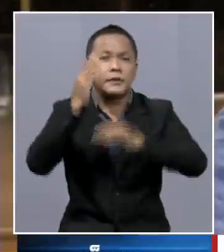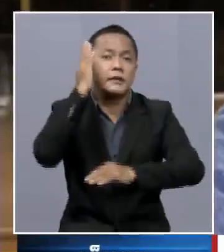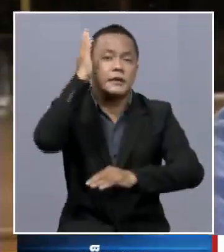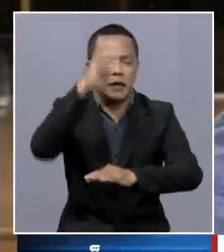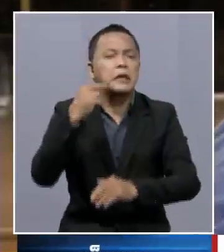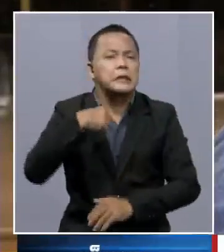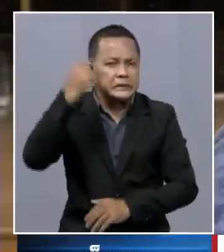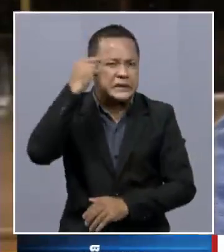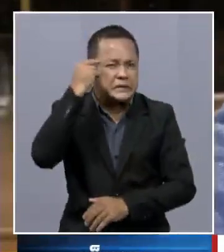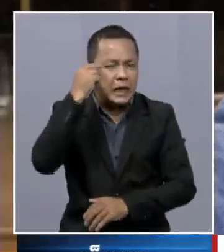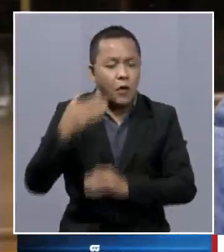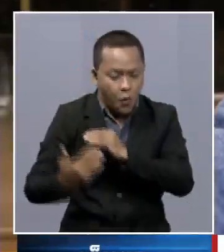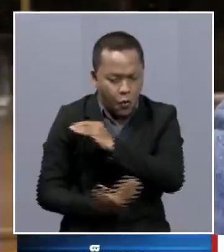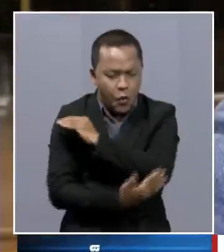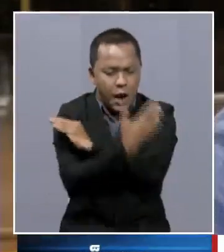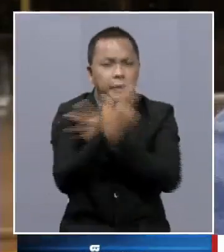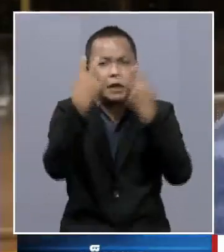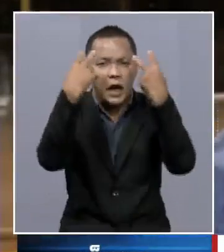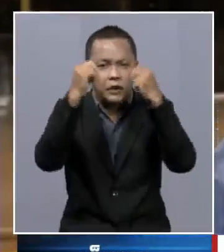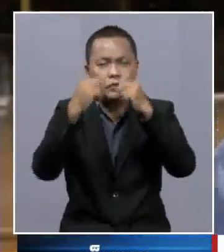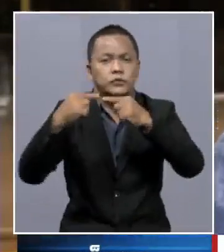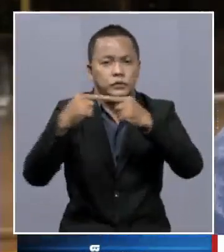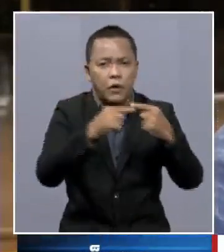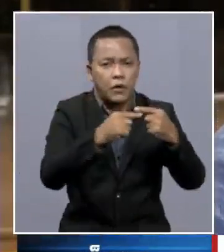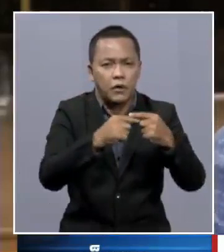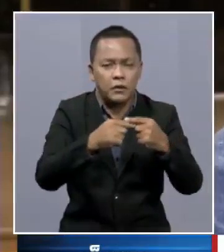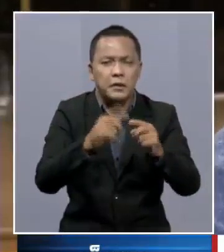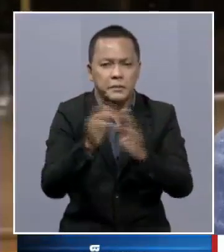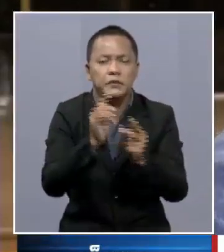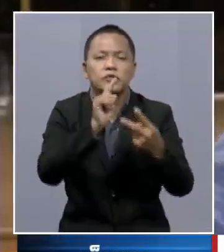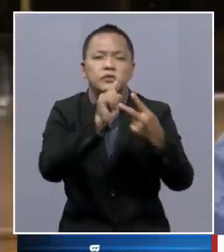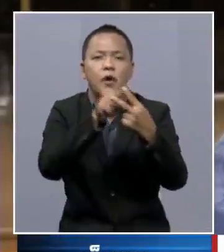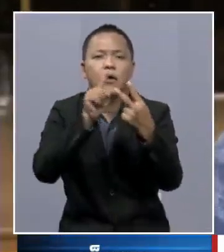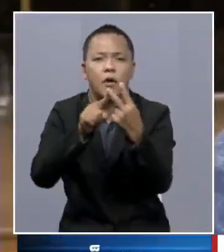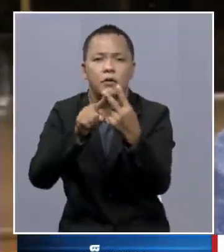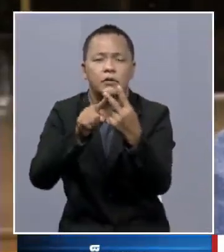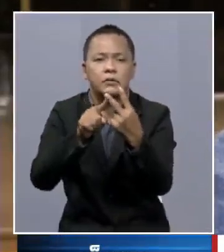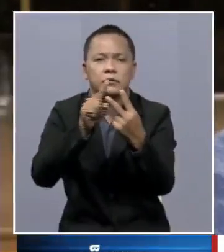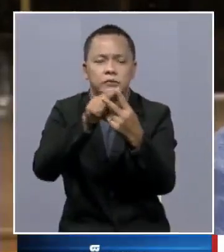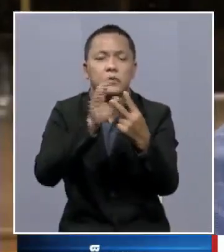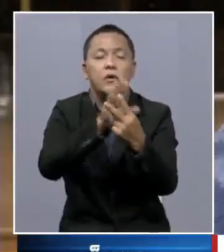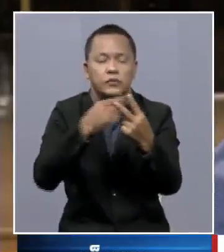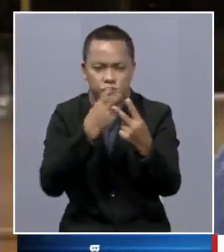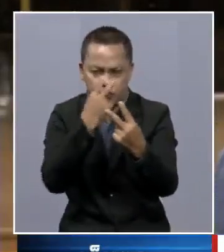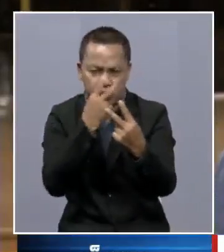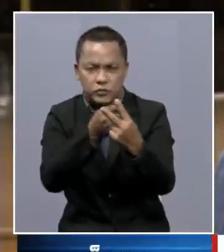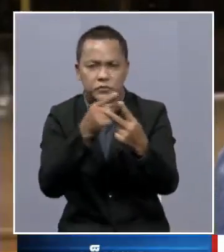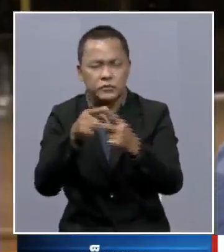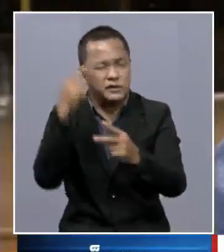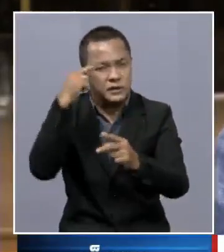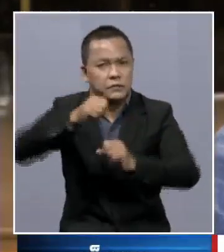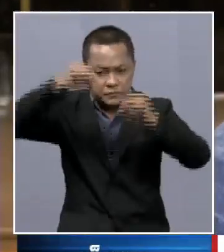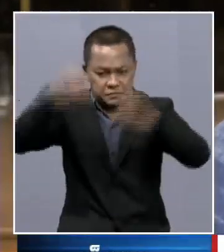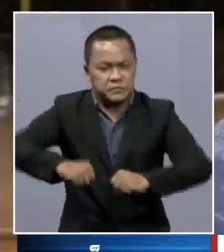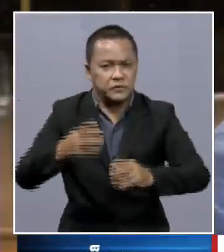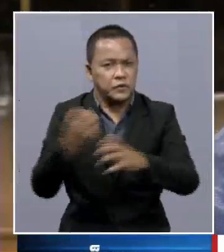มนใจ ว่าผู้ที่มีโอกาสจะได้เป็ Niyok คุณต่อไปช้อยมเพียแค่ 2 คนเท่านั้นนะครัในมมของอาจาร์แลวอจารถขนฟน